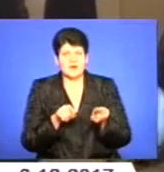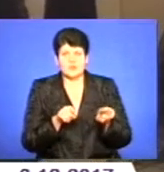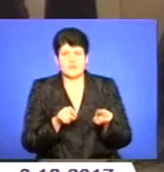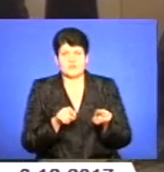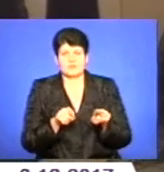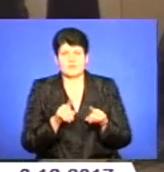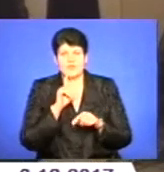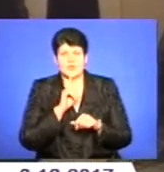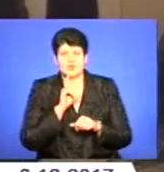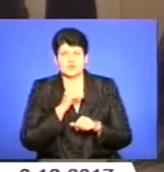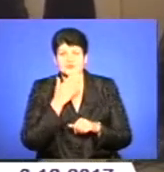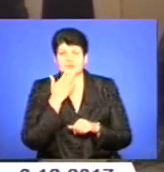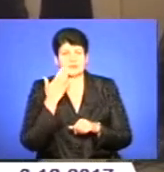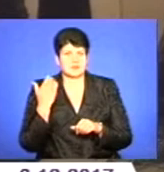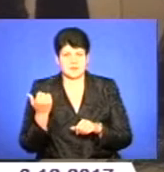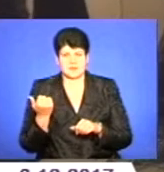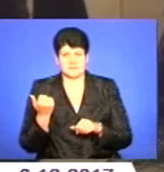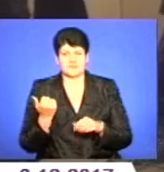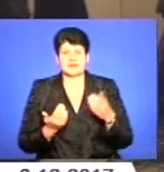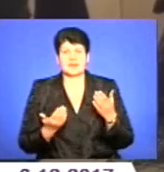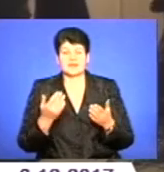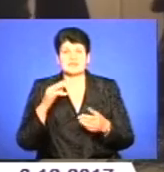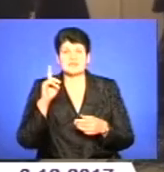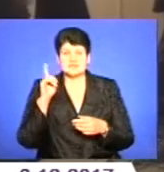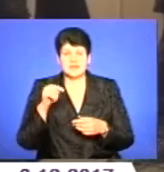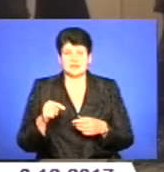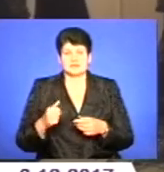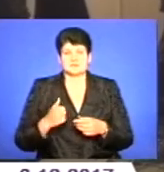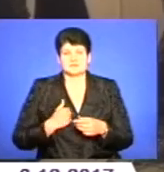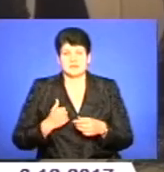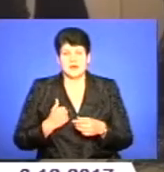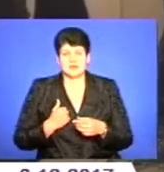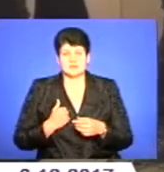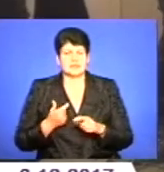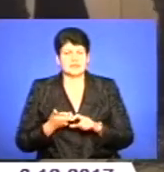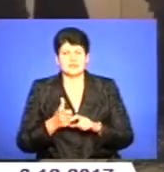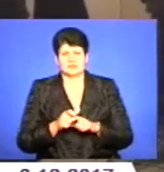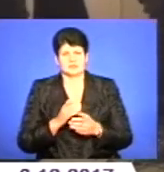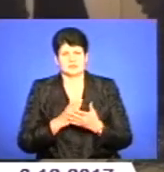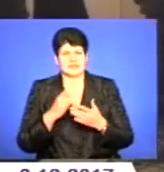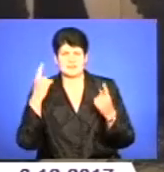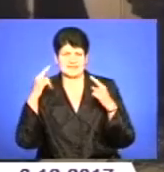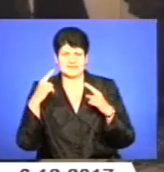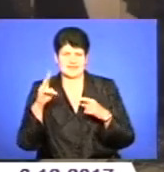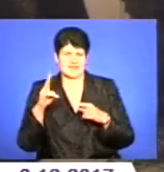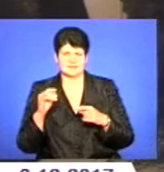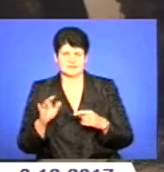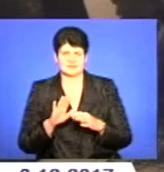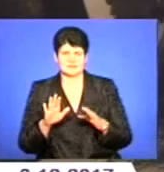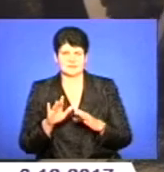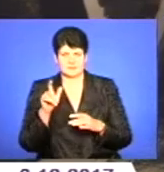студії поки що немає. Як ви знаєте, Збройні сили, будемо так казати, не дуже є такими мистецькими, так, людьми,